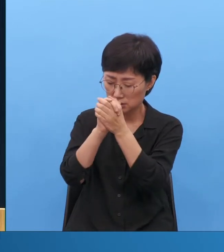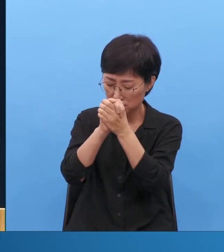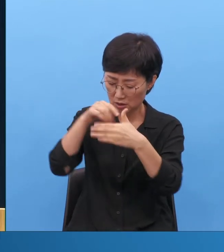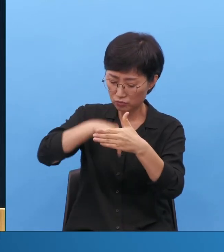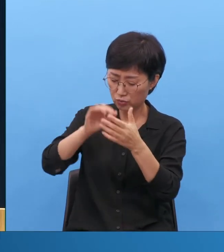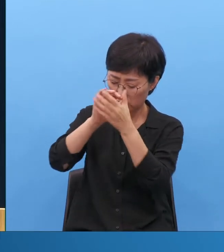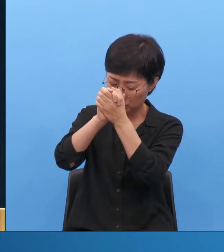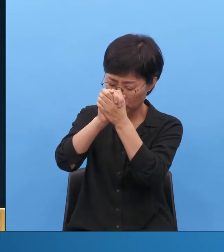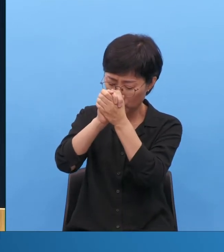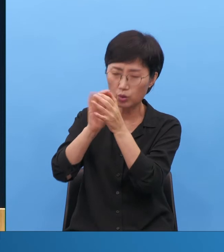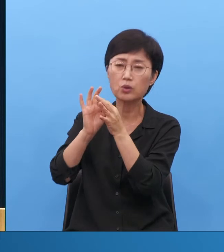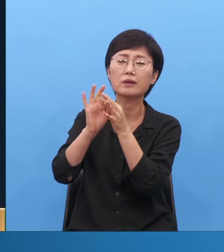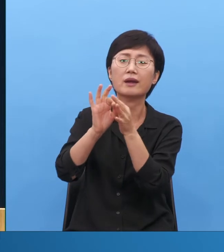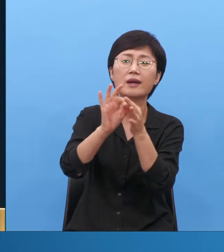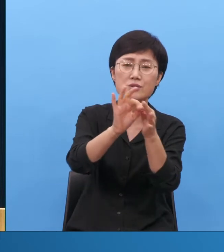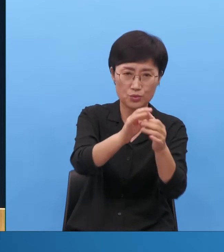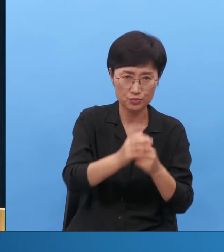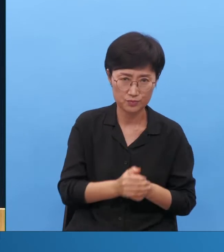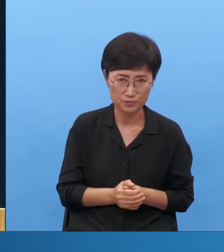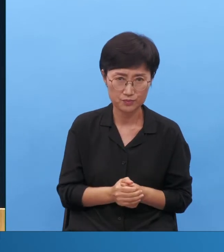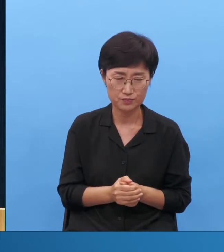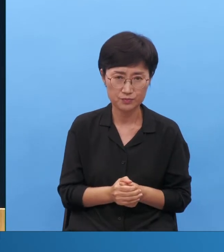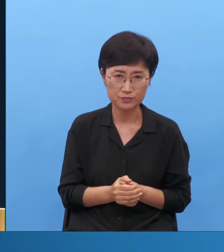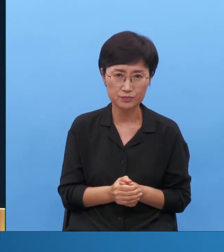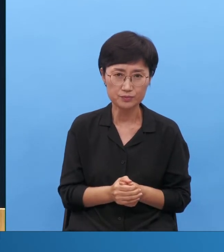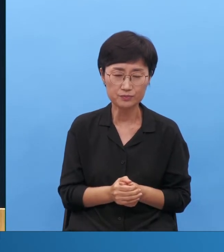결론 맺겠습니다. I'll come to the conclusion.